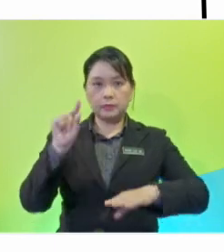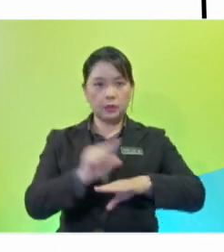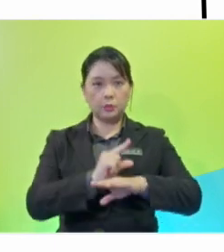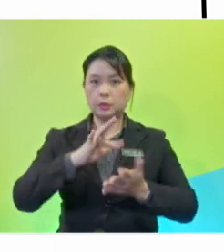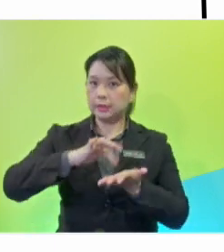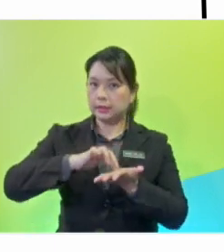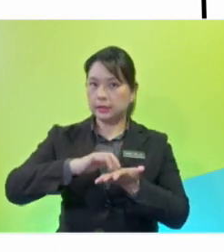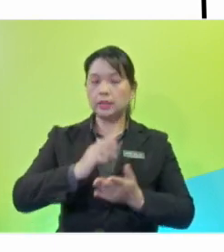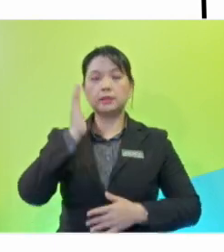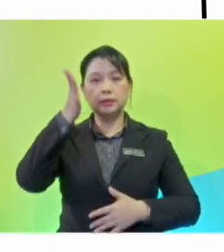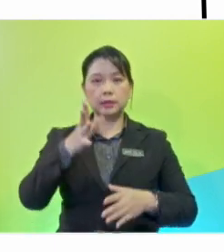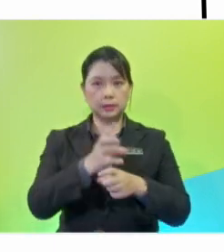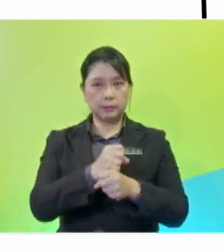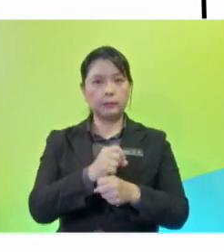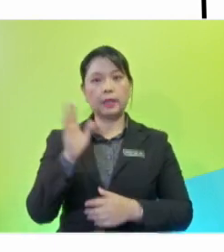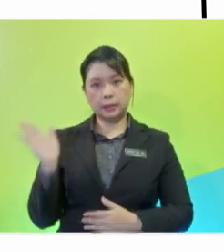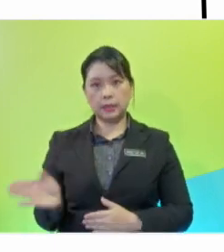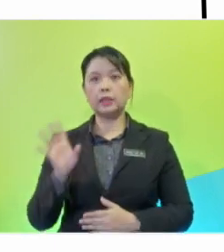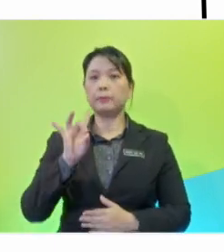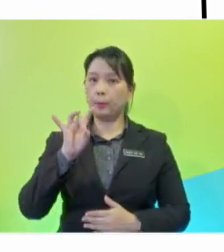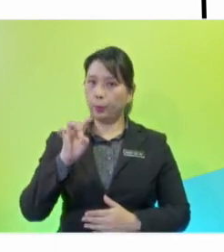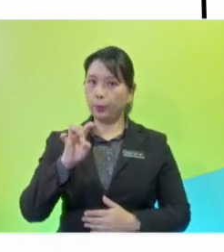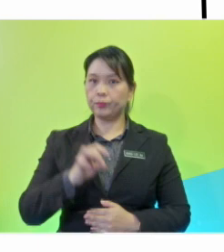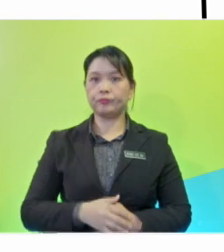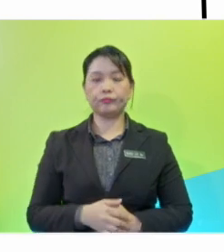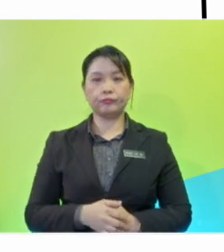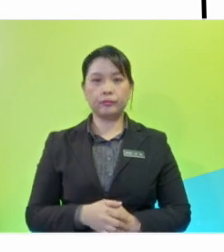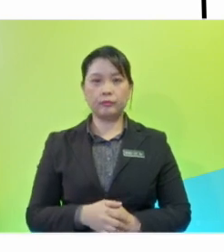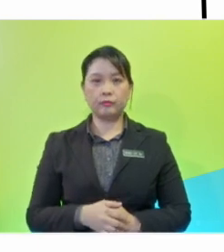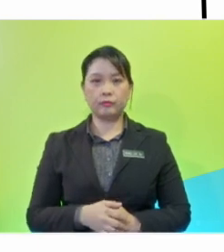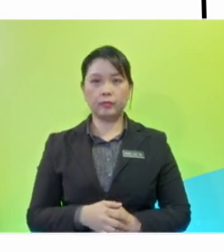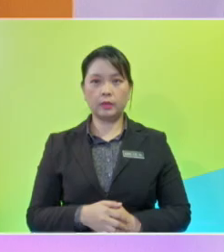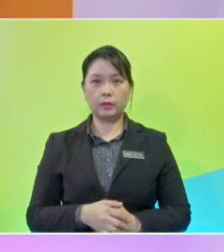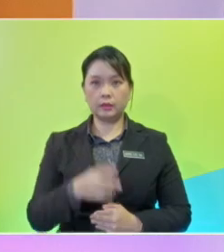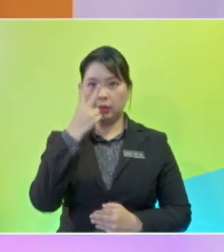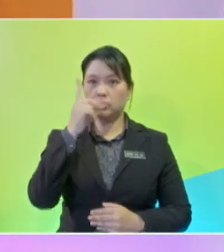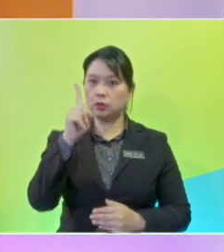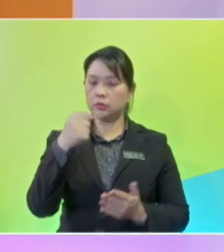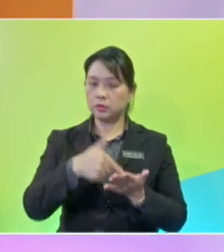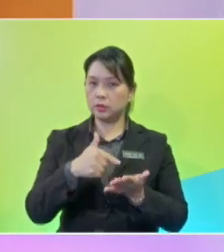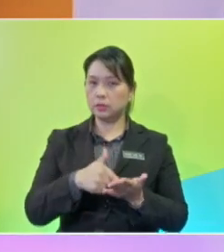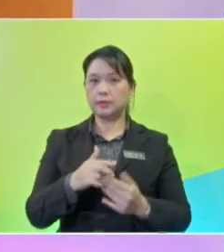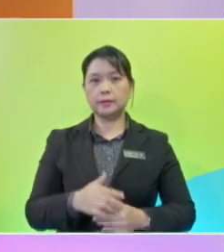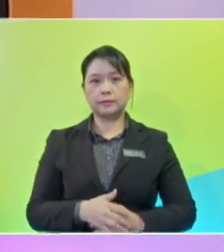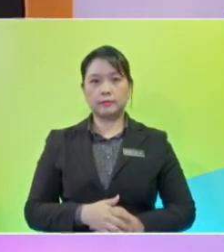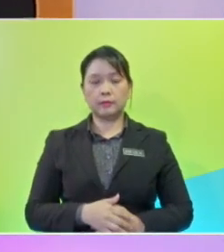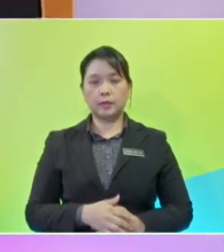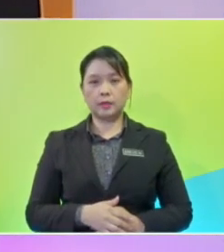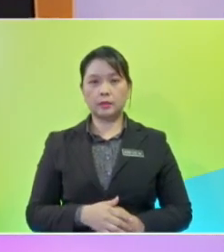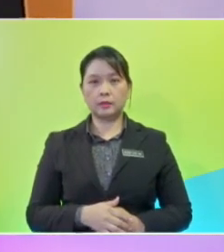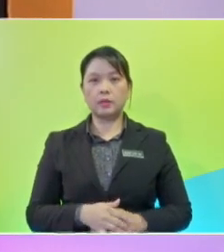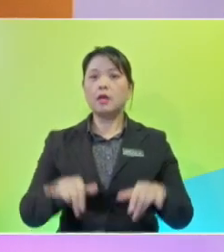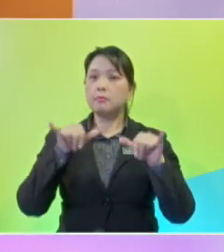dapat 80 Oke kita tengok soalnya seterusnya Oke ini soal dan Oke pengambilan